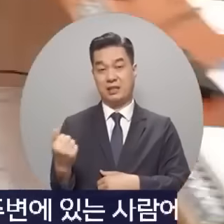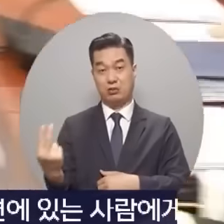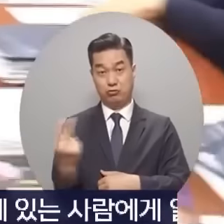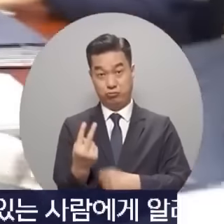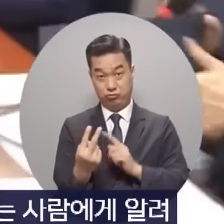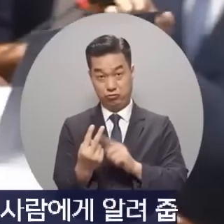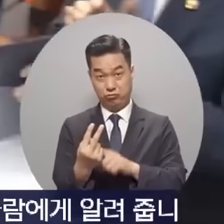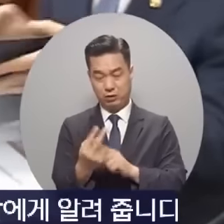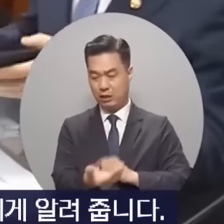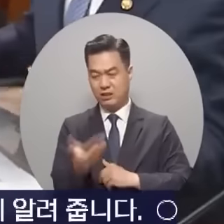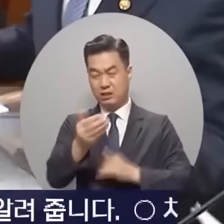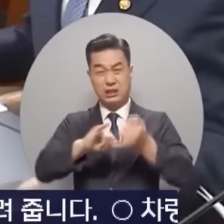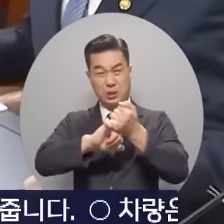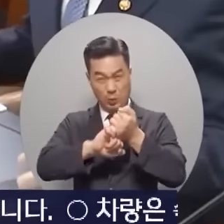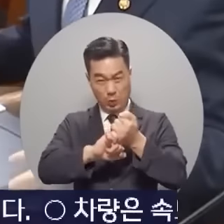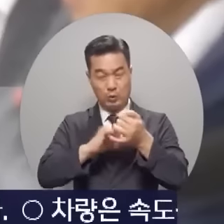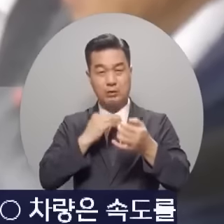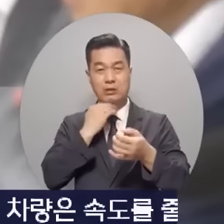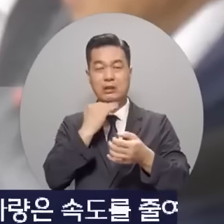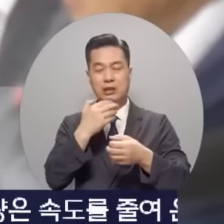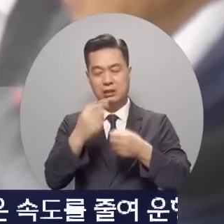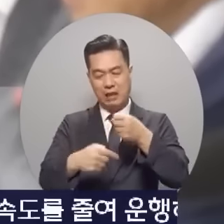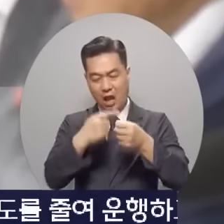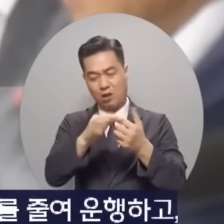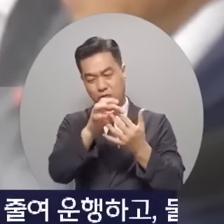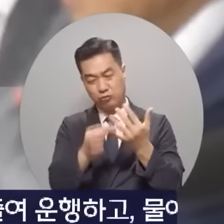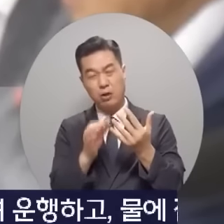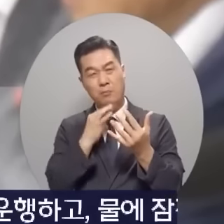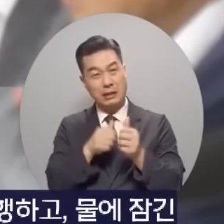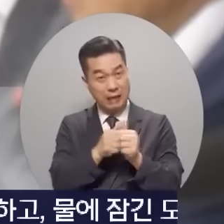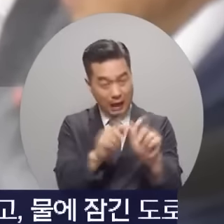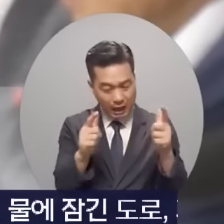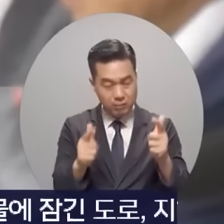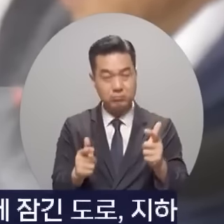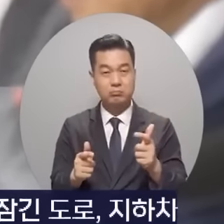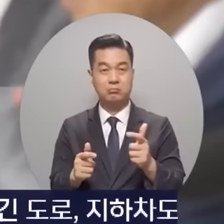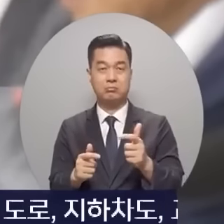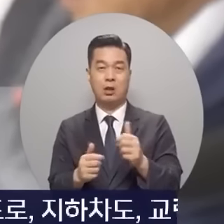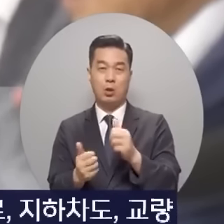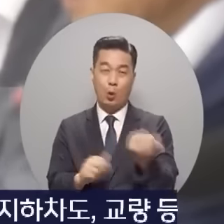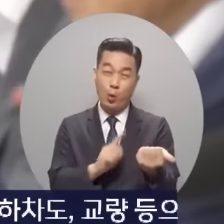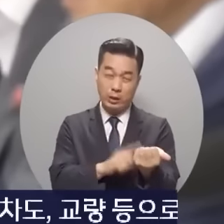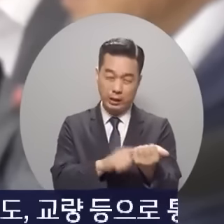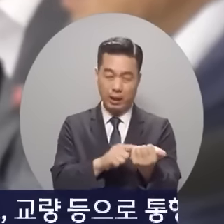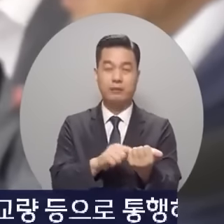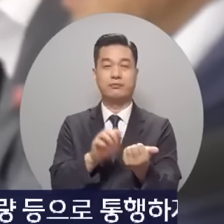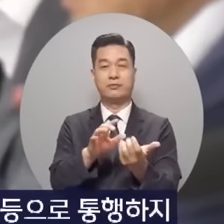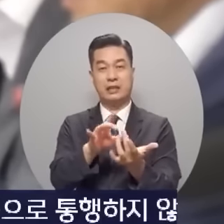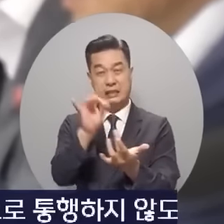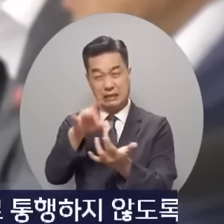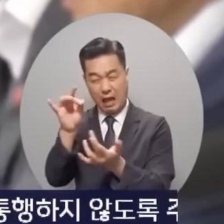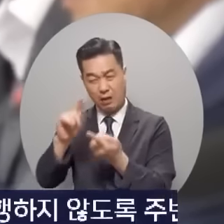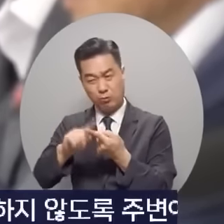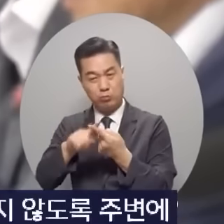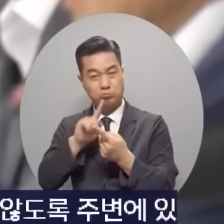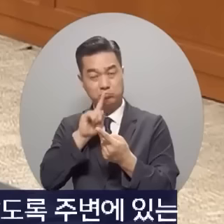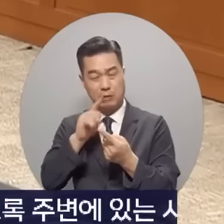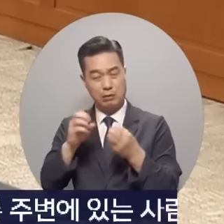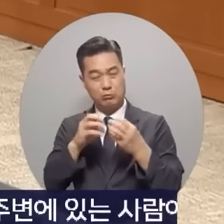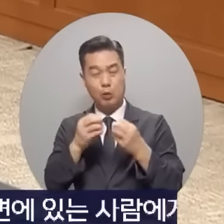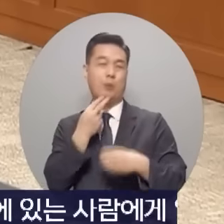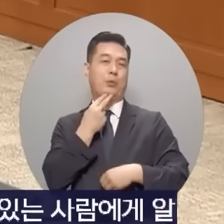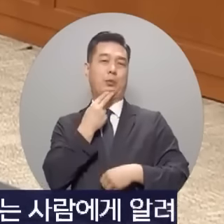승진이 반드시 연차순으로 이루어지는 게 아닌데다 고인에 대한 인사발령은 논의된 적 없다고 의혹을 부인했습니다. 유